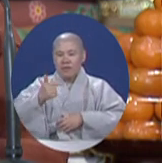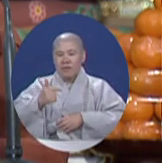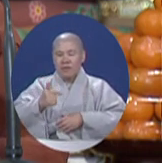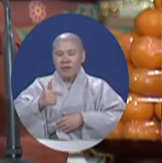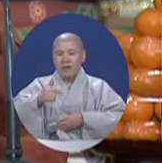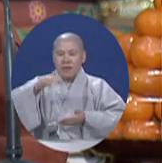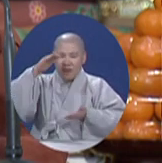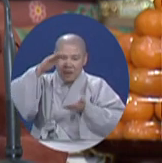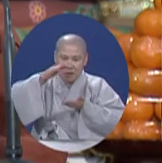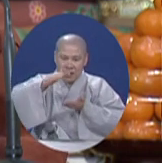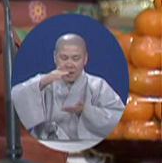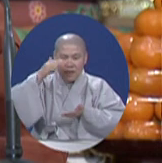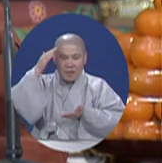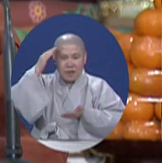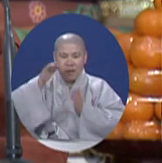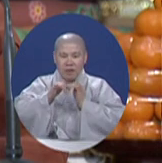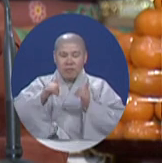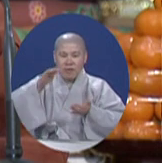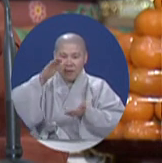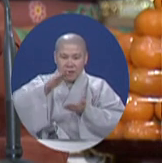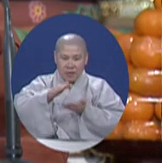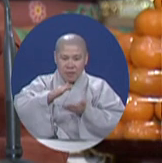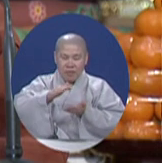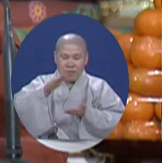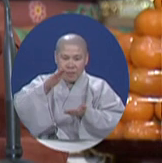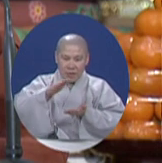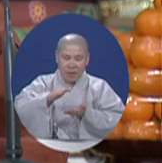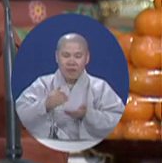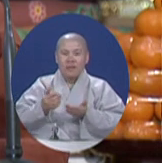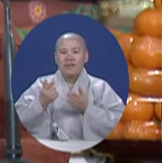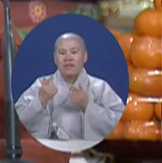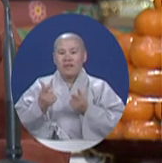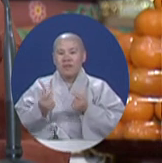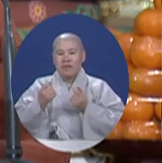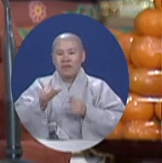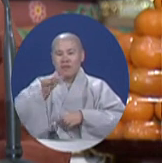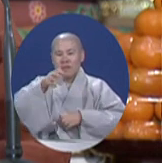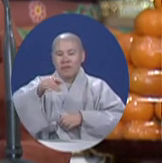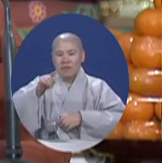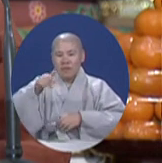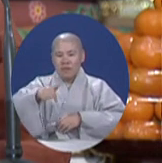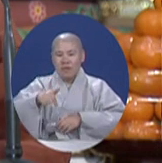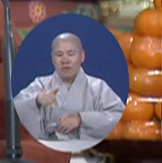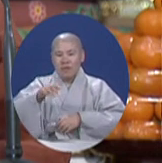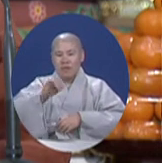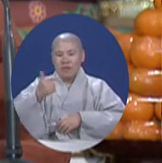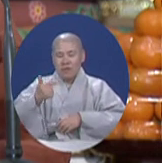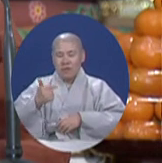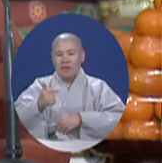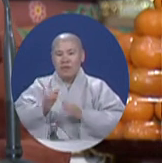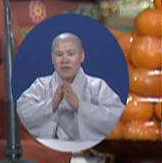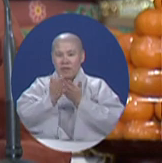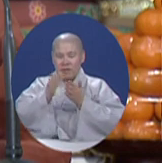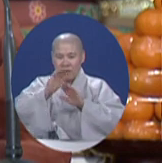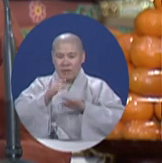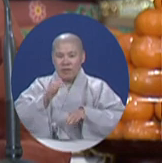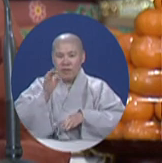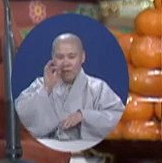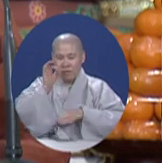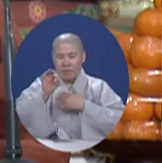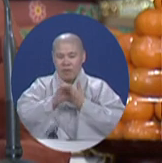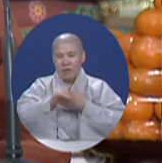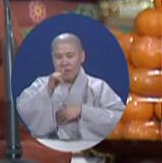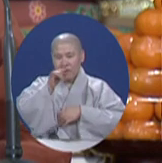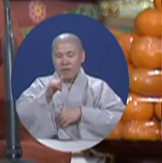봐요. 신라시대 분들은 오늘보다 좀 키가 작았던가 보지. 오척신이라고 그랬어요. 여러 군데에서 기록을. 요즘 다